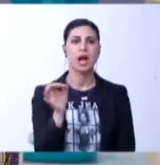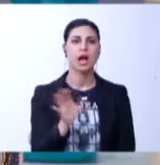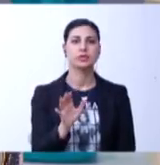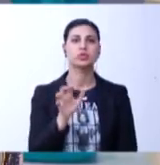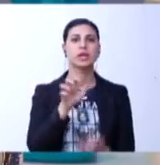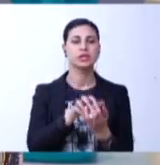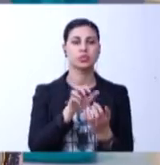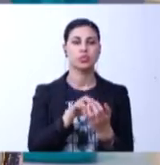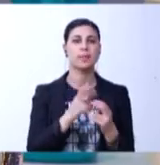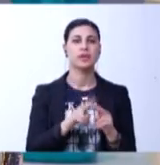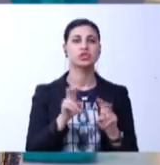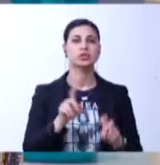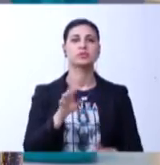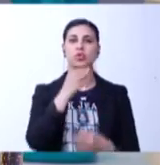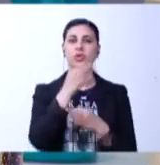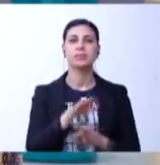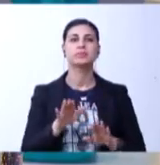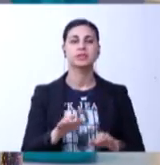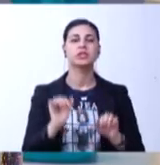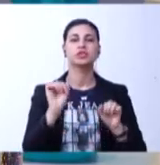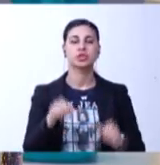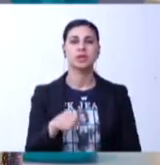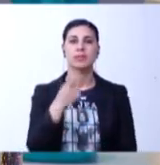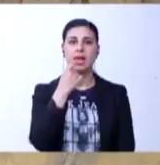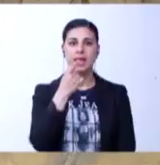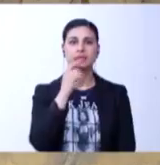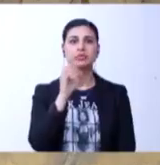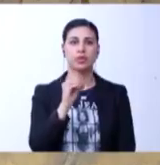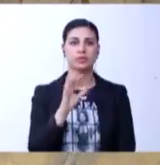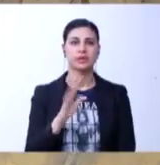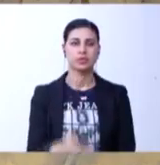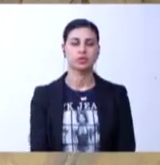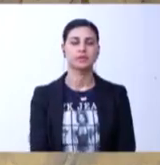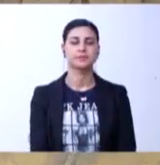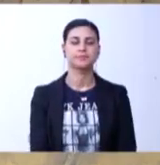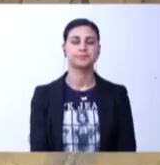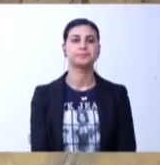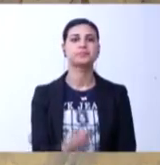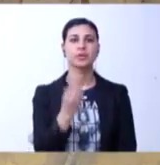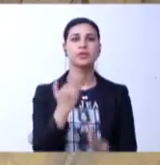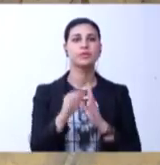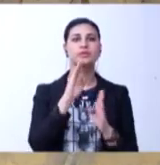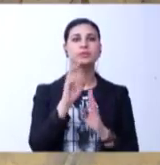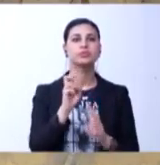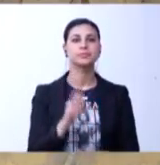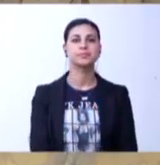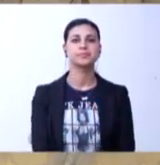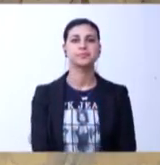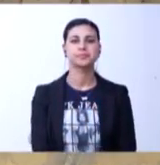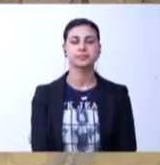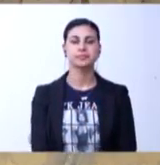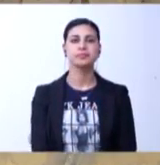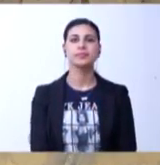არასწორად იხურება. ეგ იმას ნიშნავს, რომ ნებისმიერ ადგილას შეიძლება ენის მოკვნეტა მოხდეს. დიახ. გვაქვს თია კიდევ კითხვა? დიახ. ძალიან